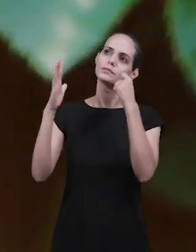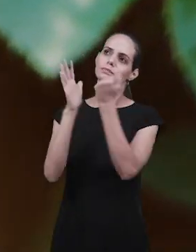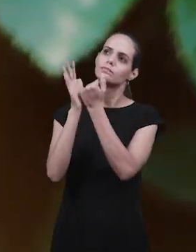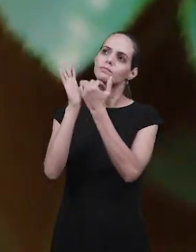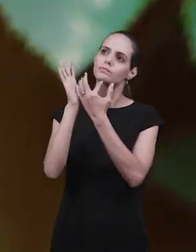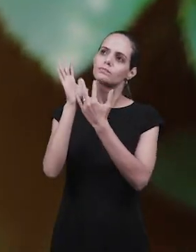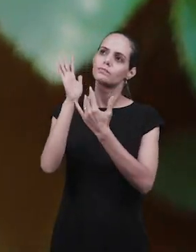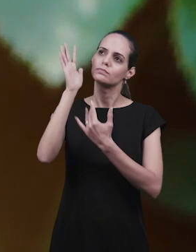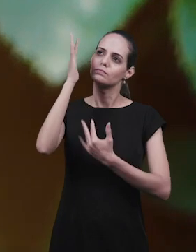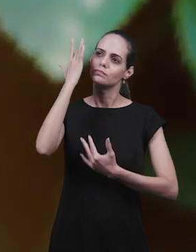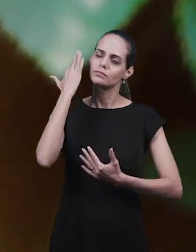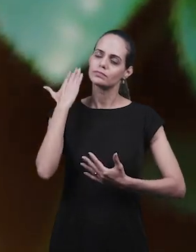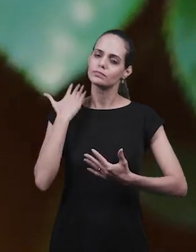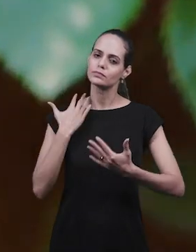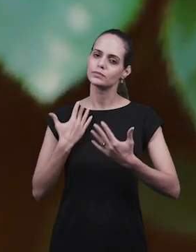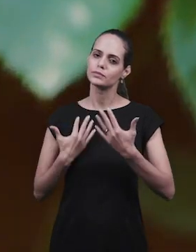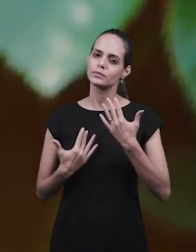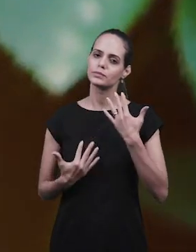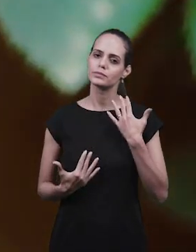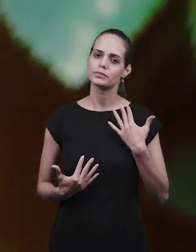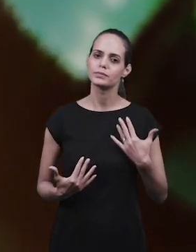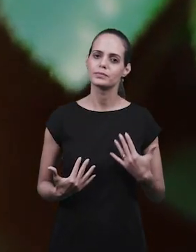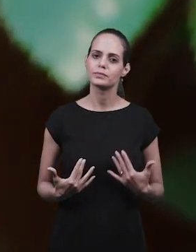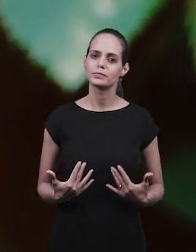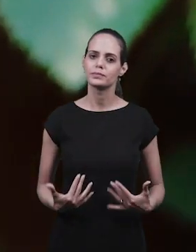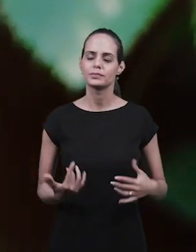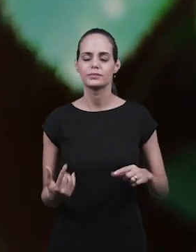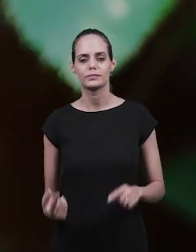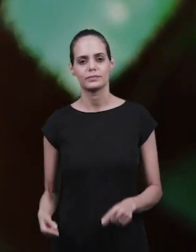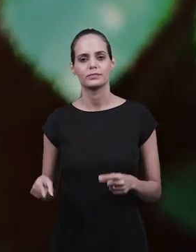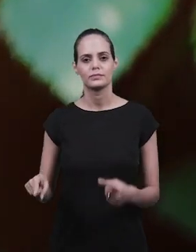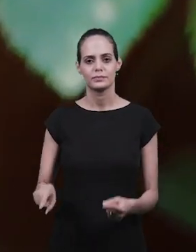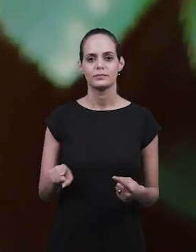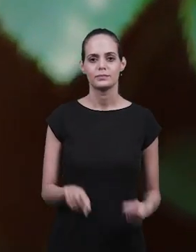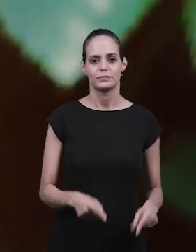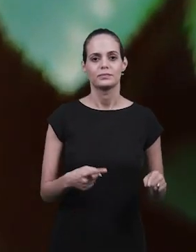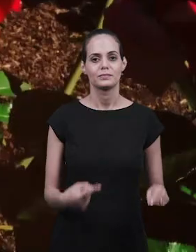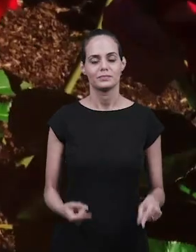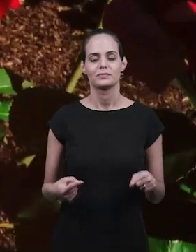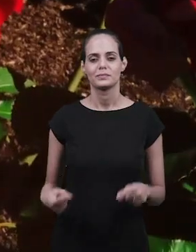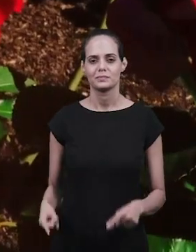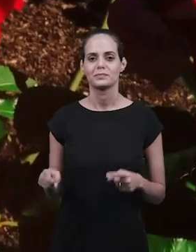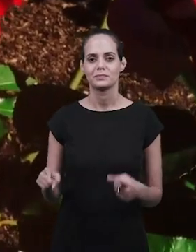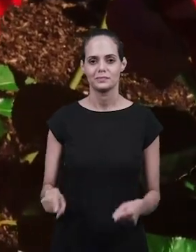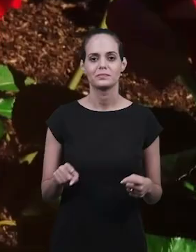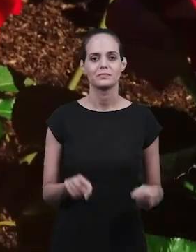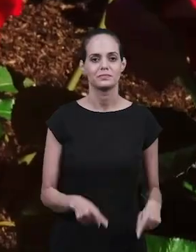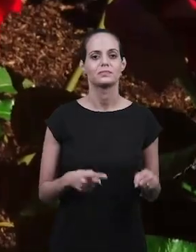Derrama do teu sangue sobre mim.